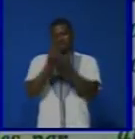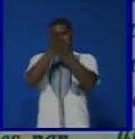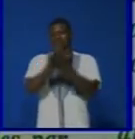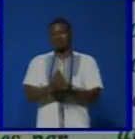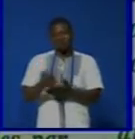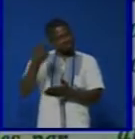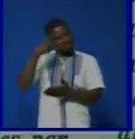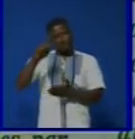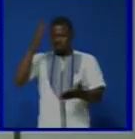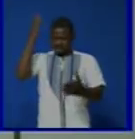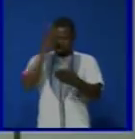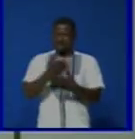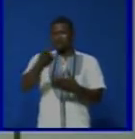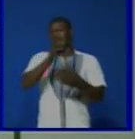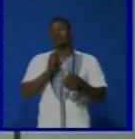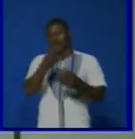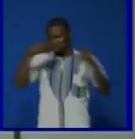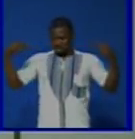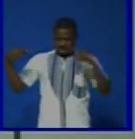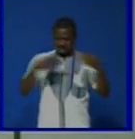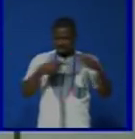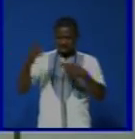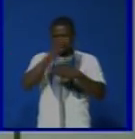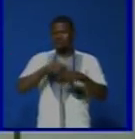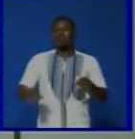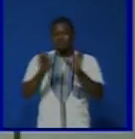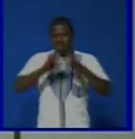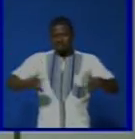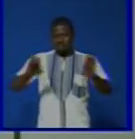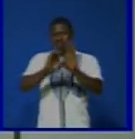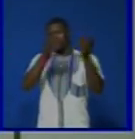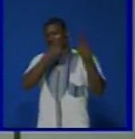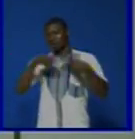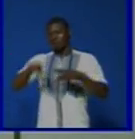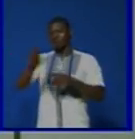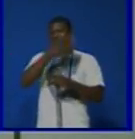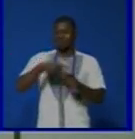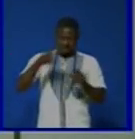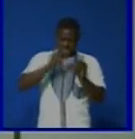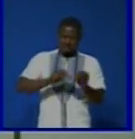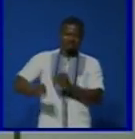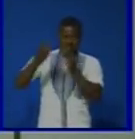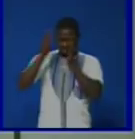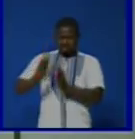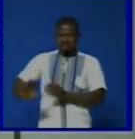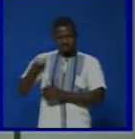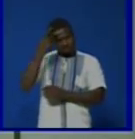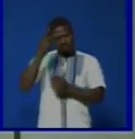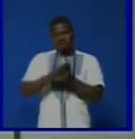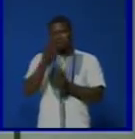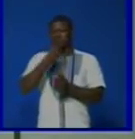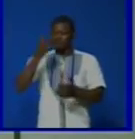l'ennemi commun, pendant que les acteurs politiques, l'opposition notamment, mettent fin à la théâtralisation ou à l'exploitation